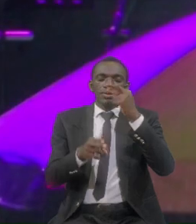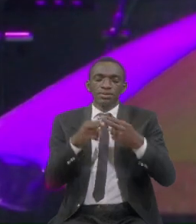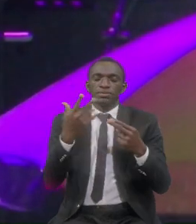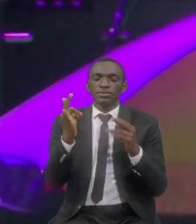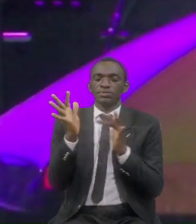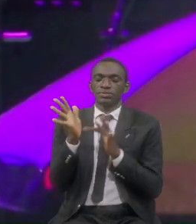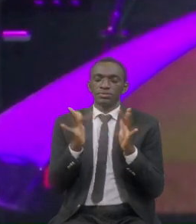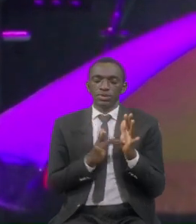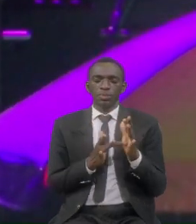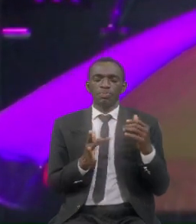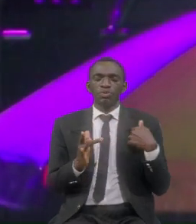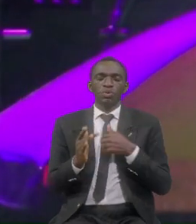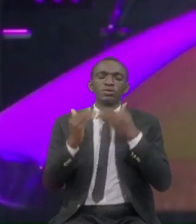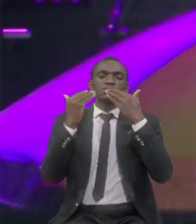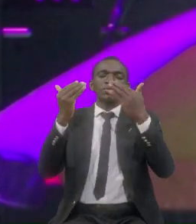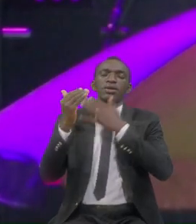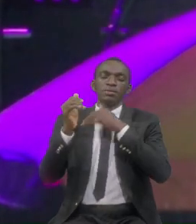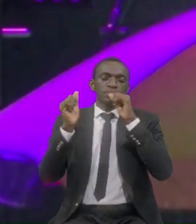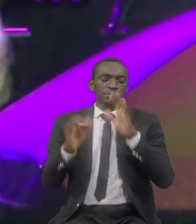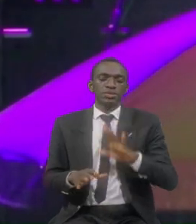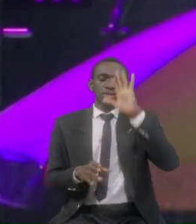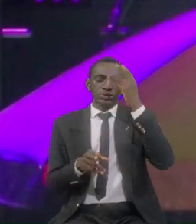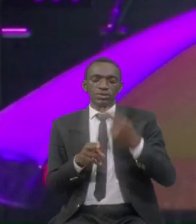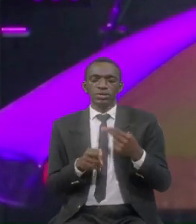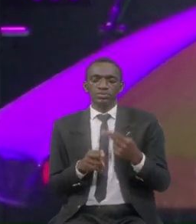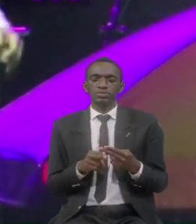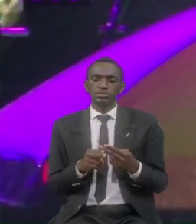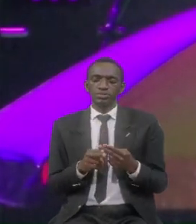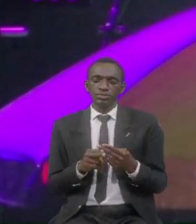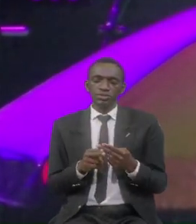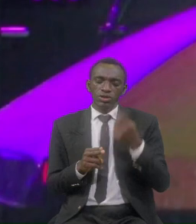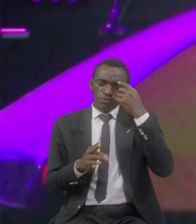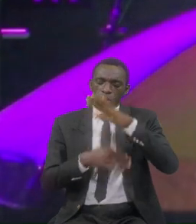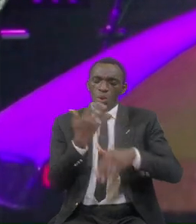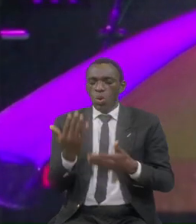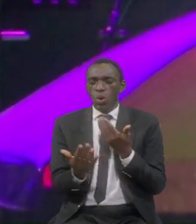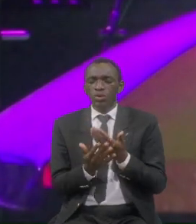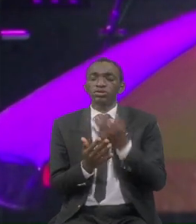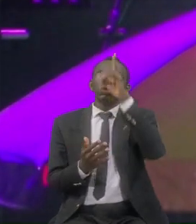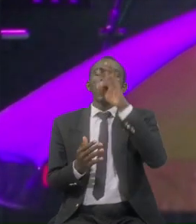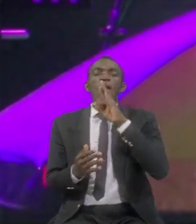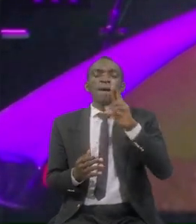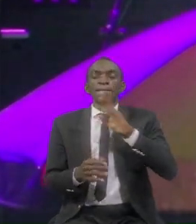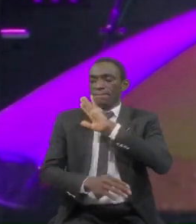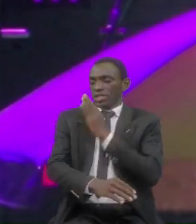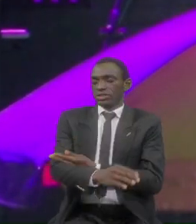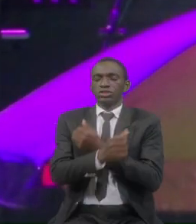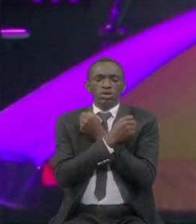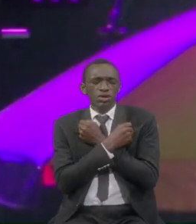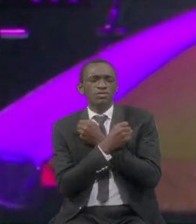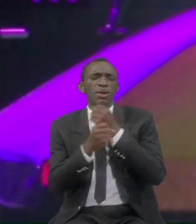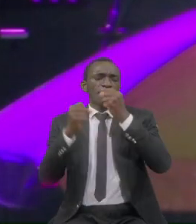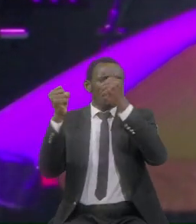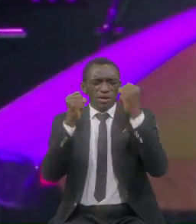thank and bless your name. Akong pasalamatan o gaday ko ninyo pangalan. What a mighty, loving, powerful, wonder-working God you are.